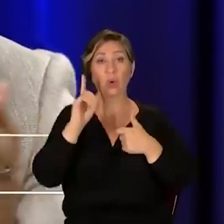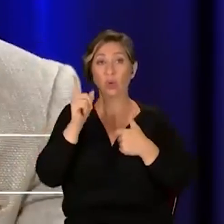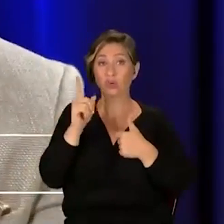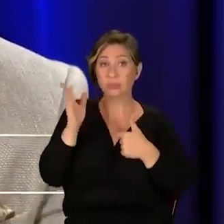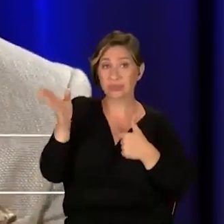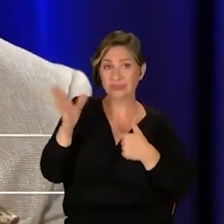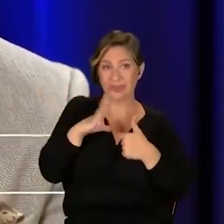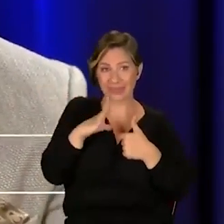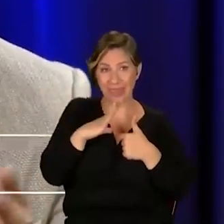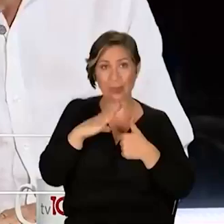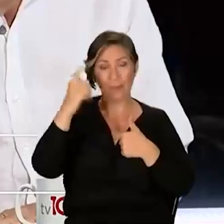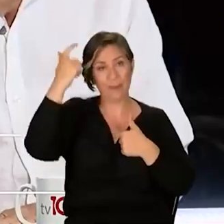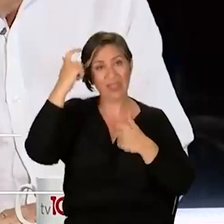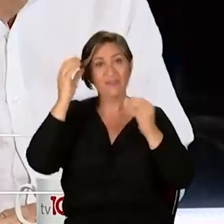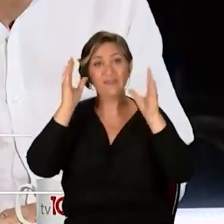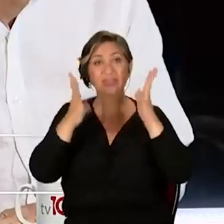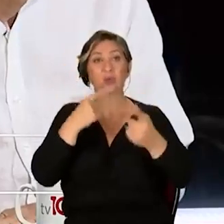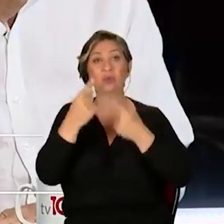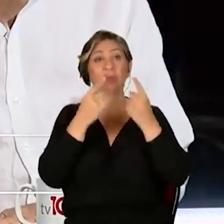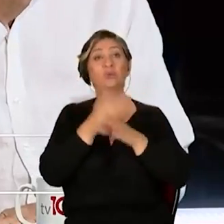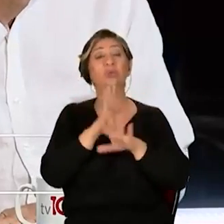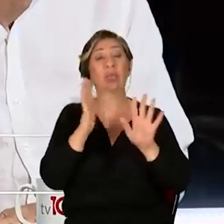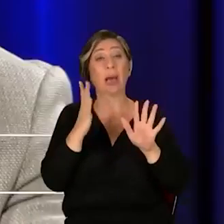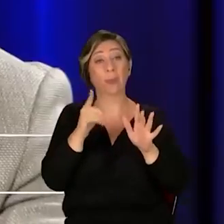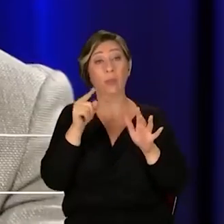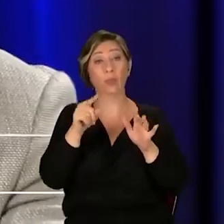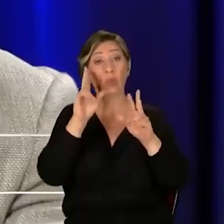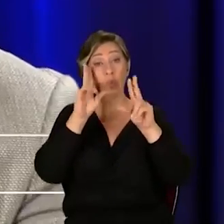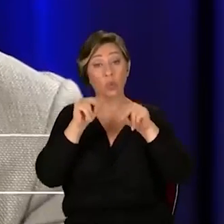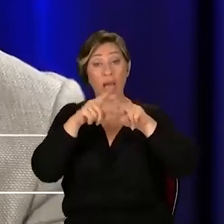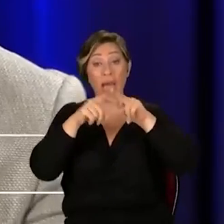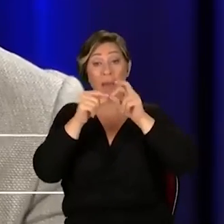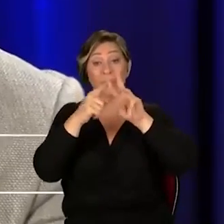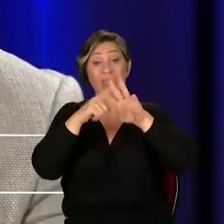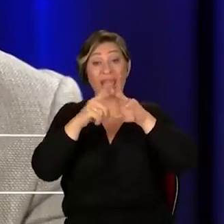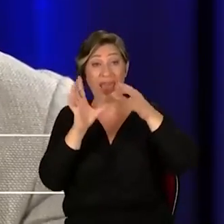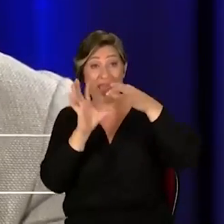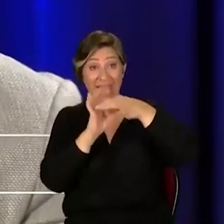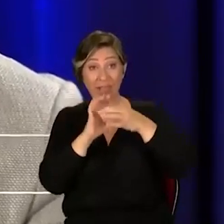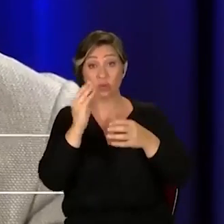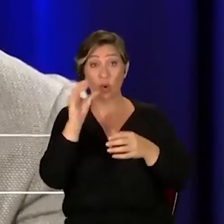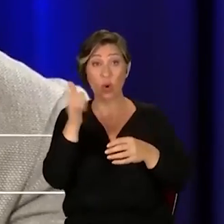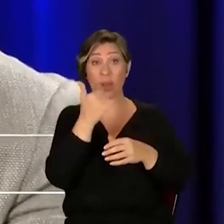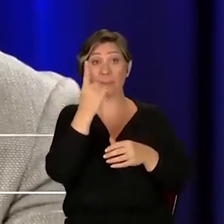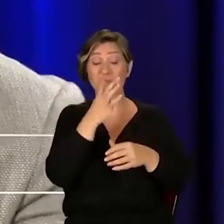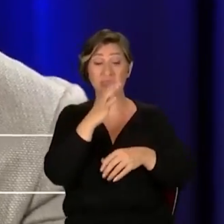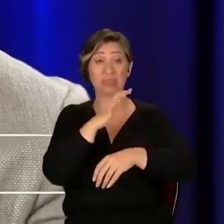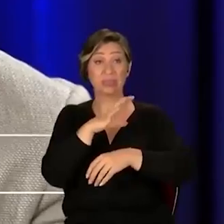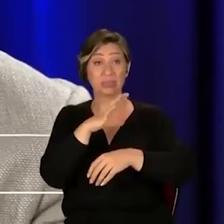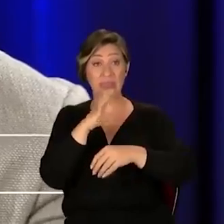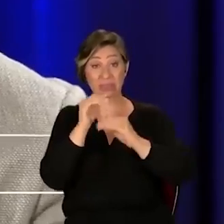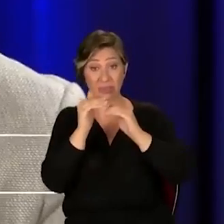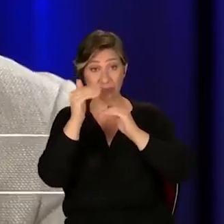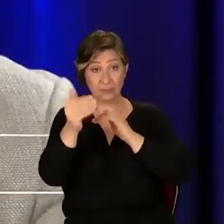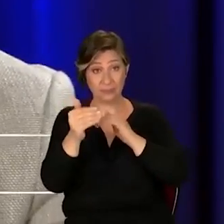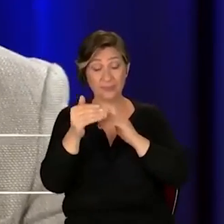yanında beyinden çok bahsetmemiz doğru değil ama bununla ilgili uyku apnea ile ilgili bizim çok önemli bilmemiz gereken tansiyonun bunun